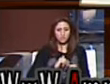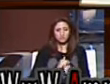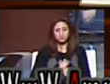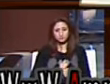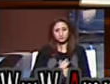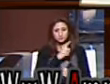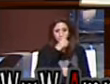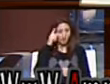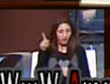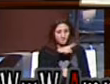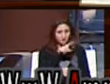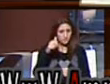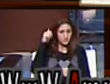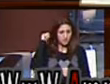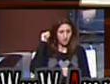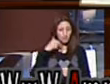حضرتك بتعرفهم من زمان؟